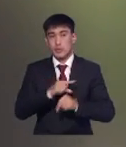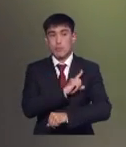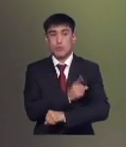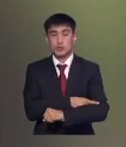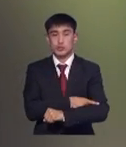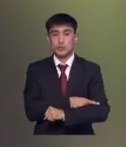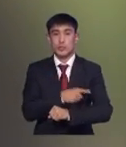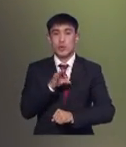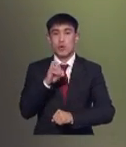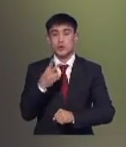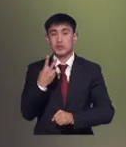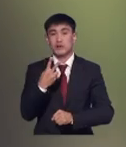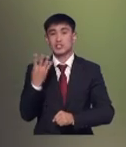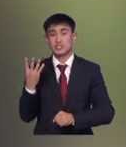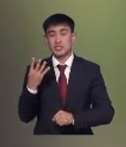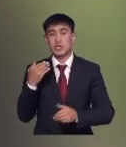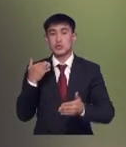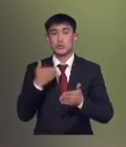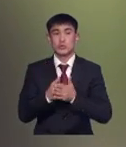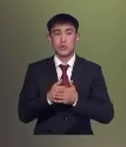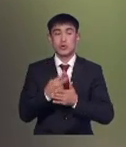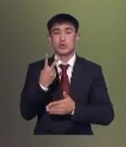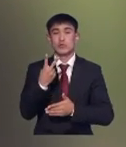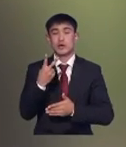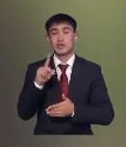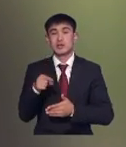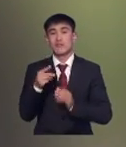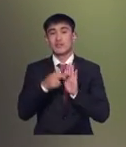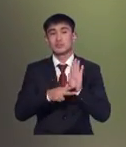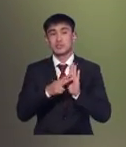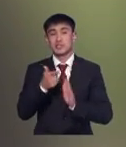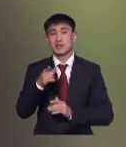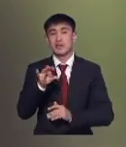мощностью от 2,4 гигаватт до 2,8 гигаватт.